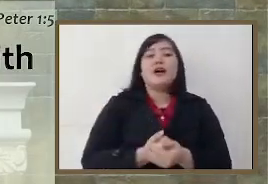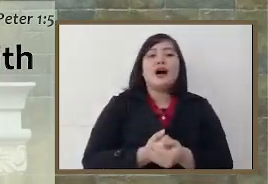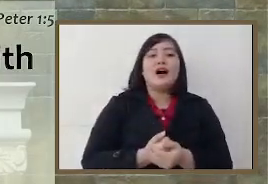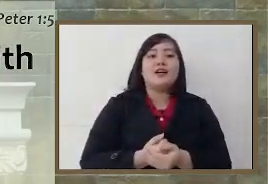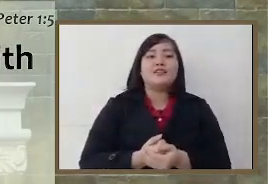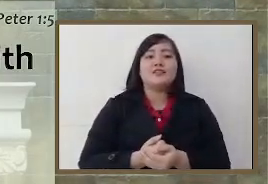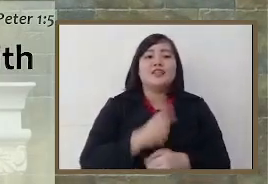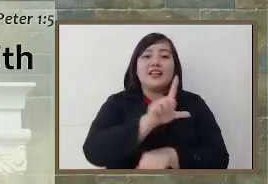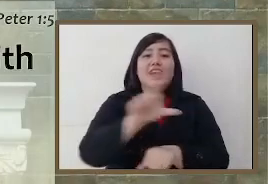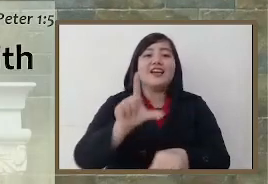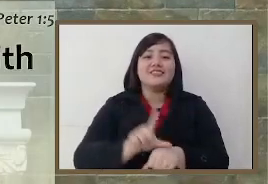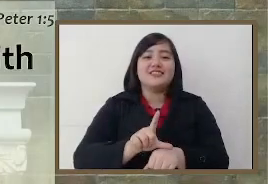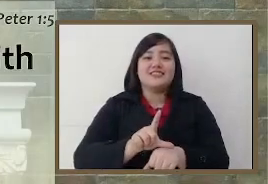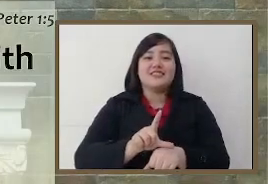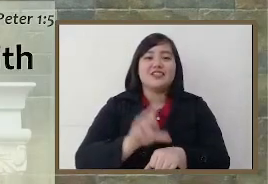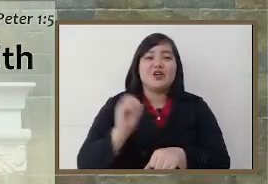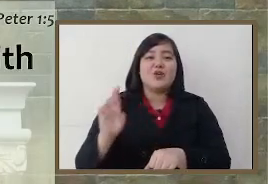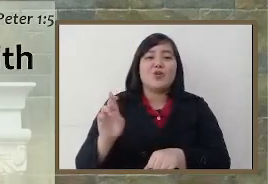pagiging papaya.